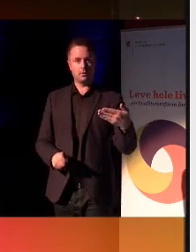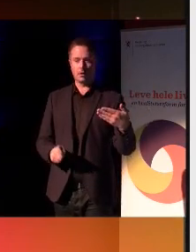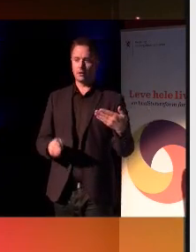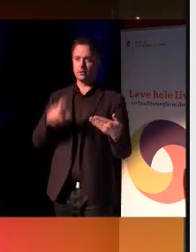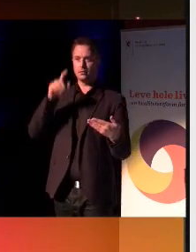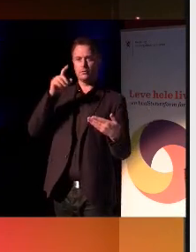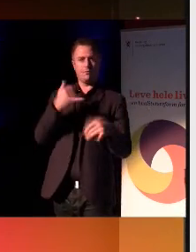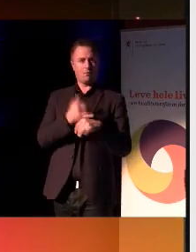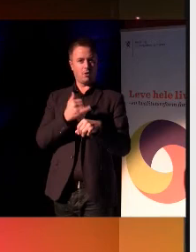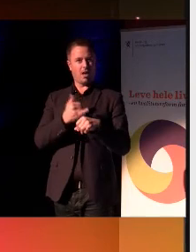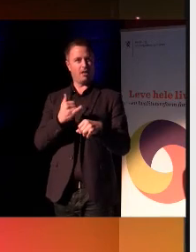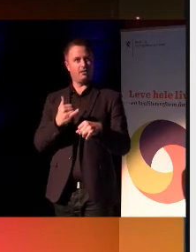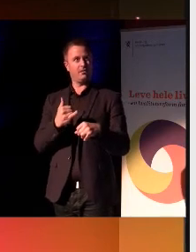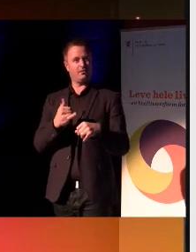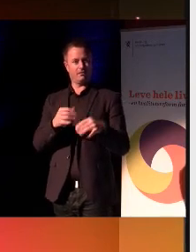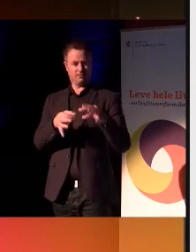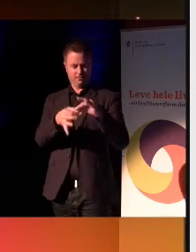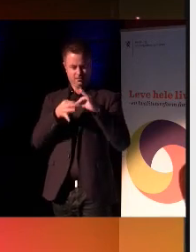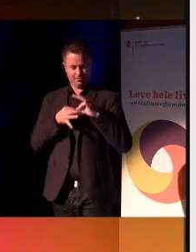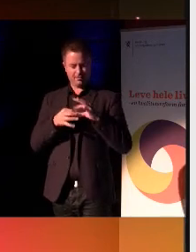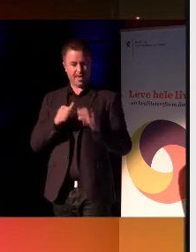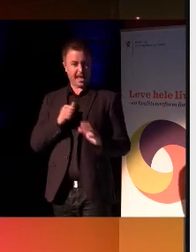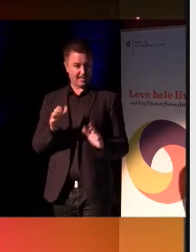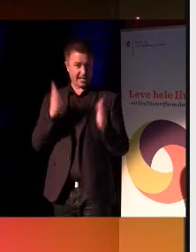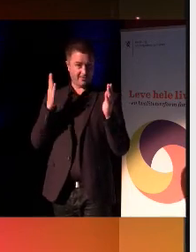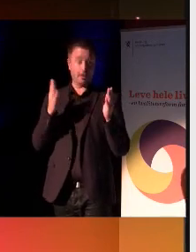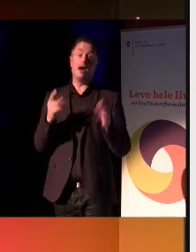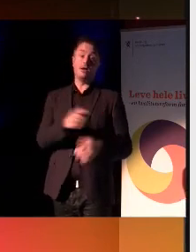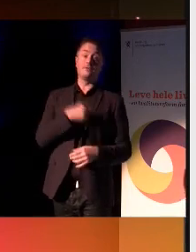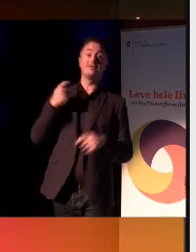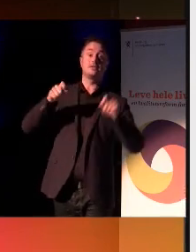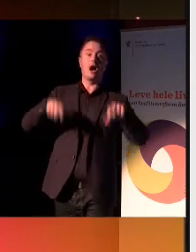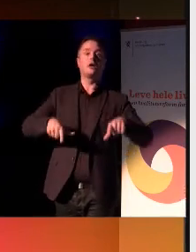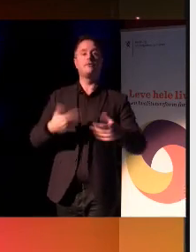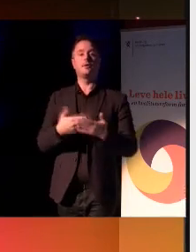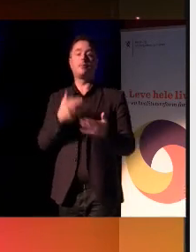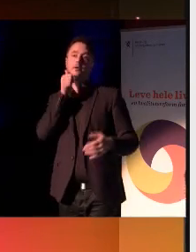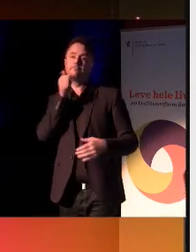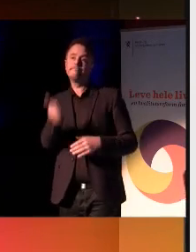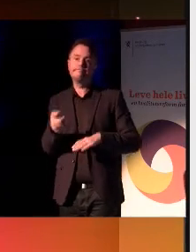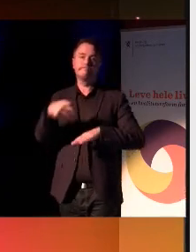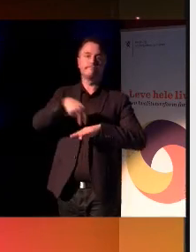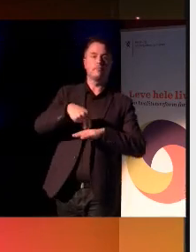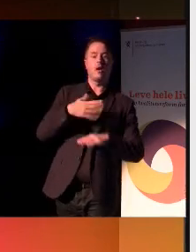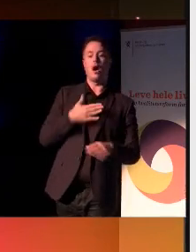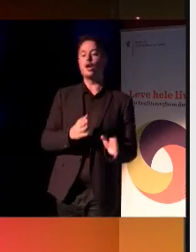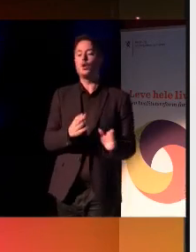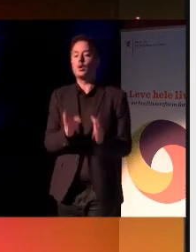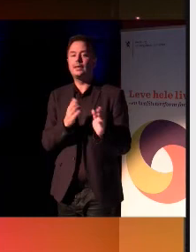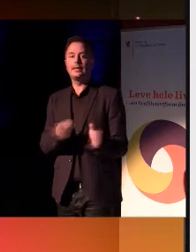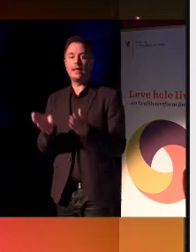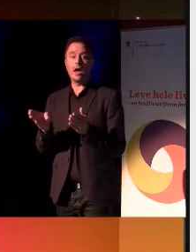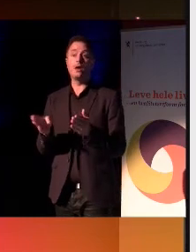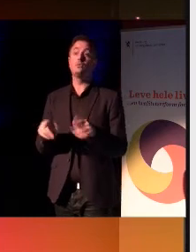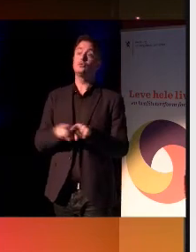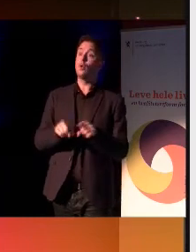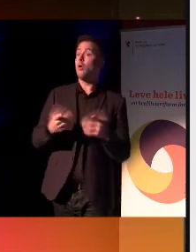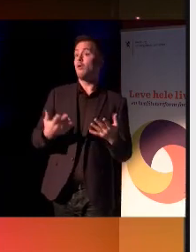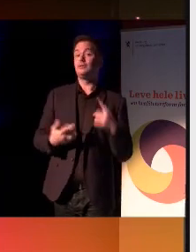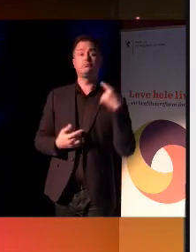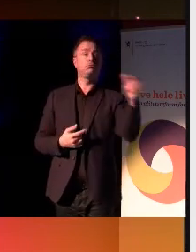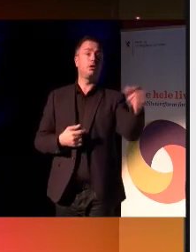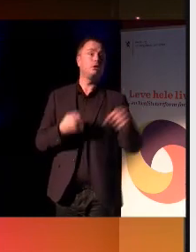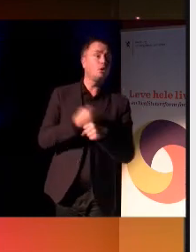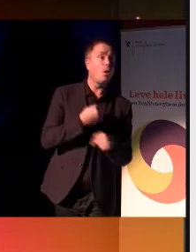liv, så starter vi gjerne dagen vår på akkurat samme måte. Vi har våre rutiner. Men så går de fleste av oss på jobb. Da starter vi